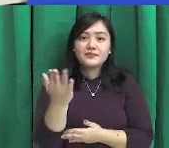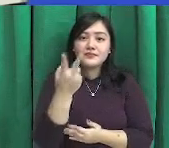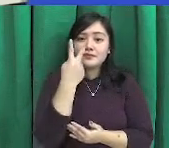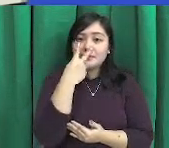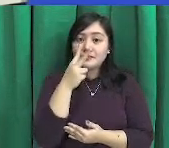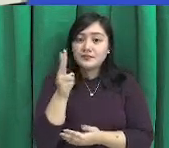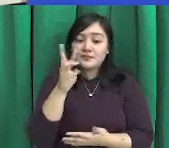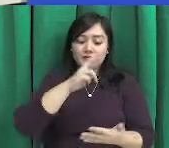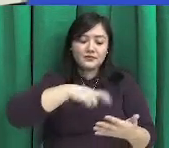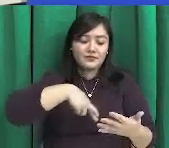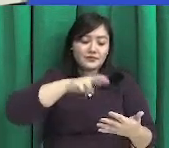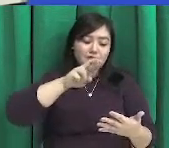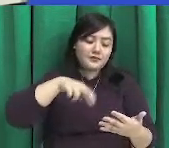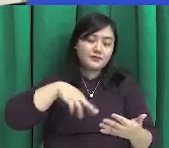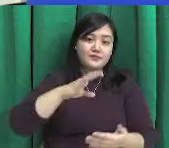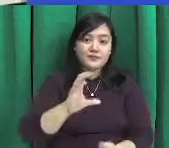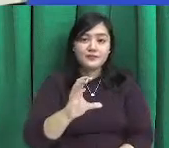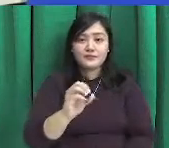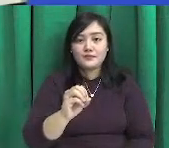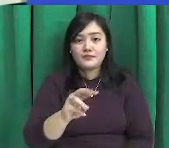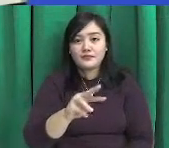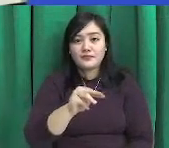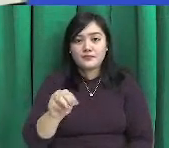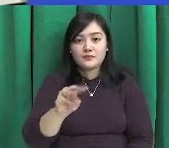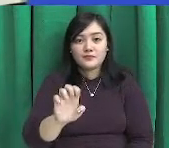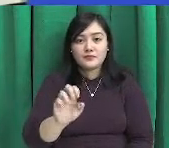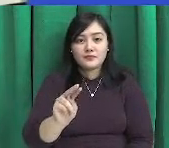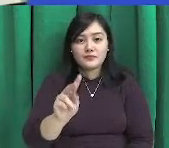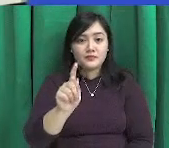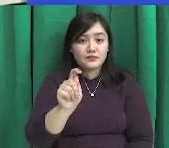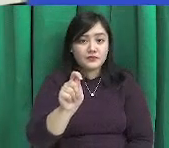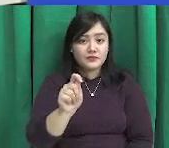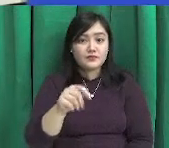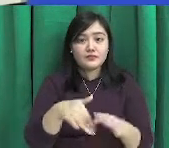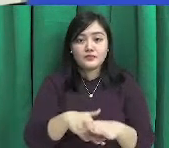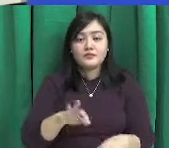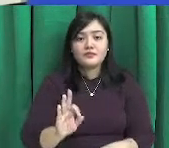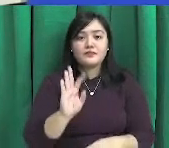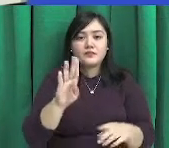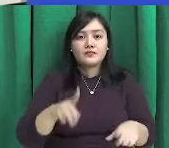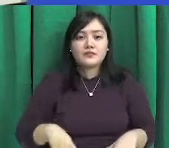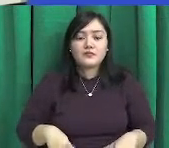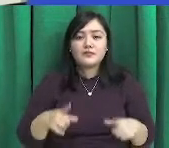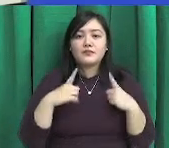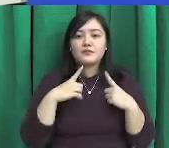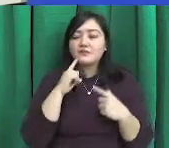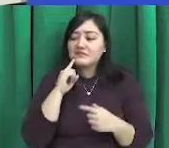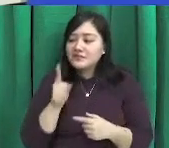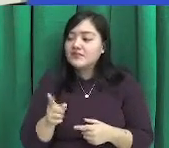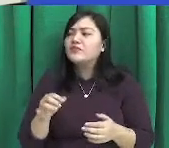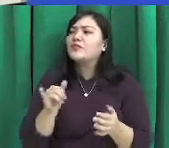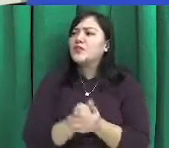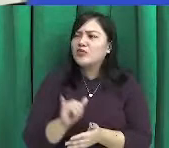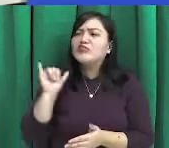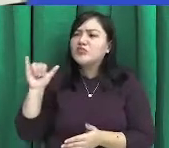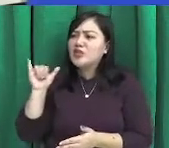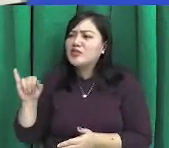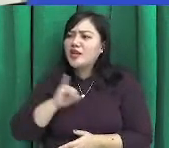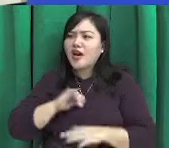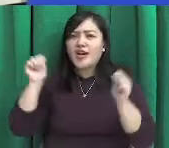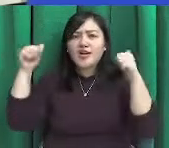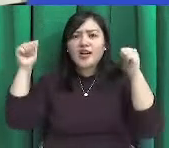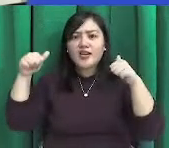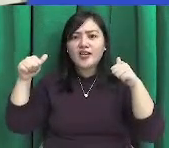mga comment box, ano? Maraming mga comments kayo makikita rito na sabi ng iba, relate po ako. Bakit?